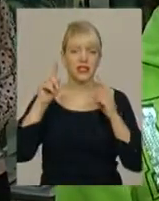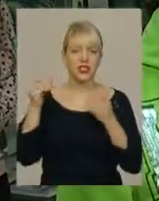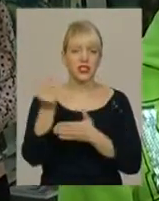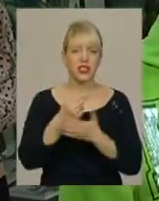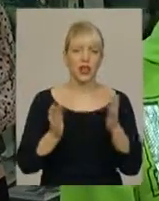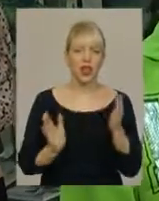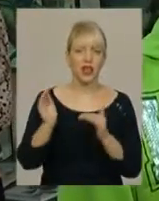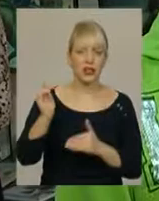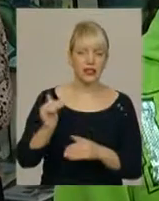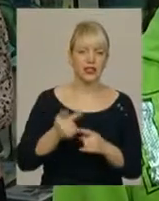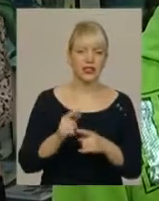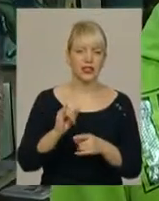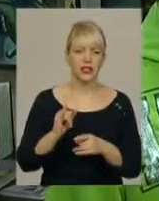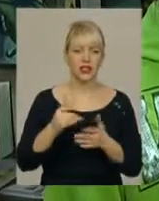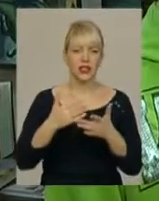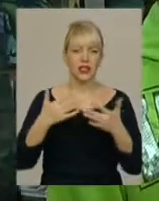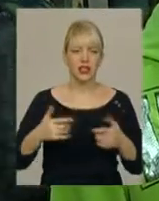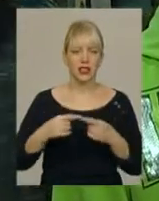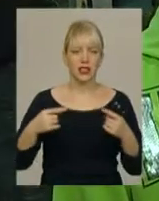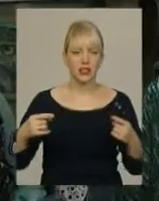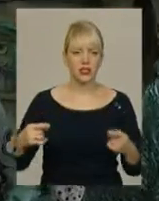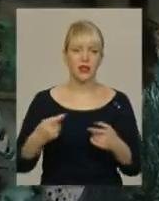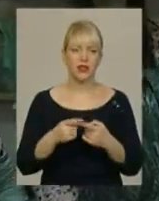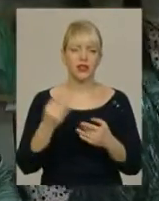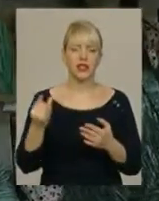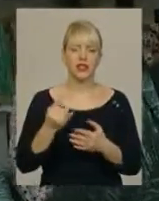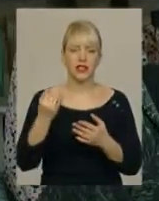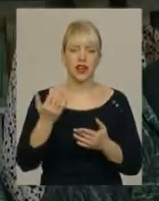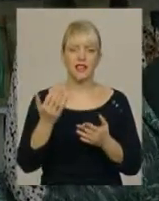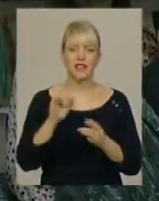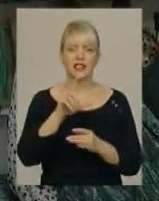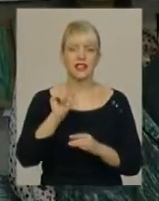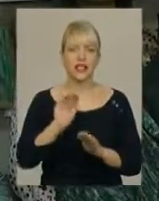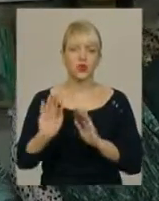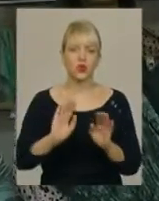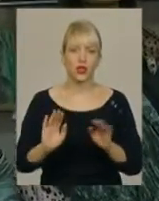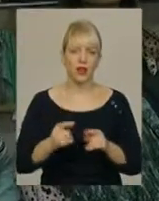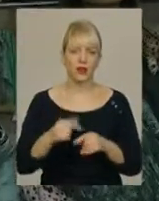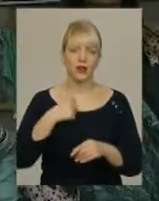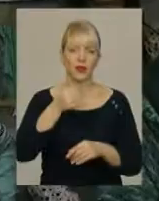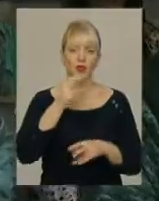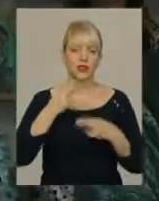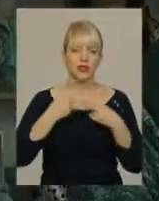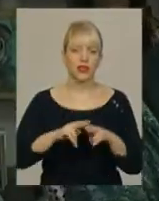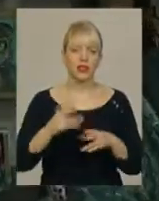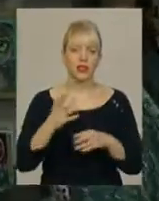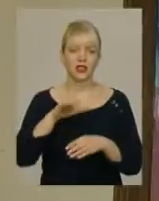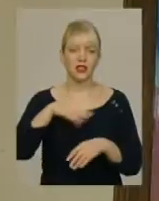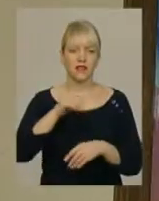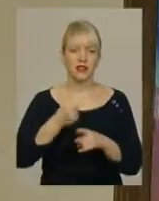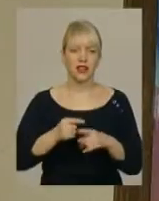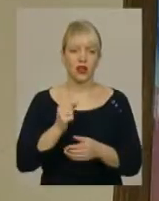ну ніби як з цікавим сюжетом. Мені найбільше подобалася техніка, ну, якою вона це все